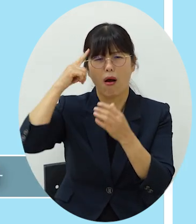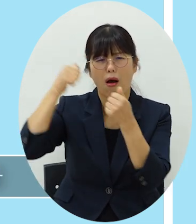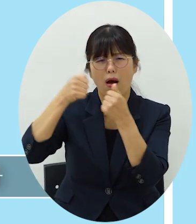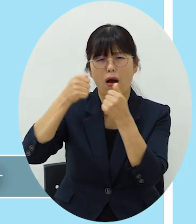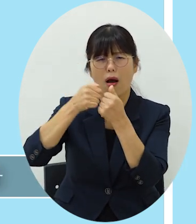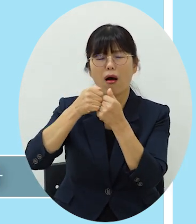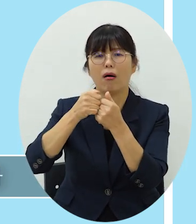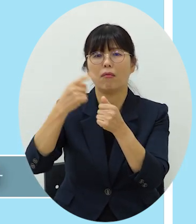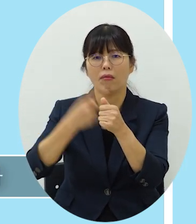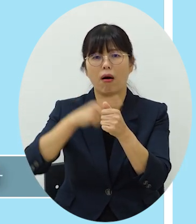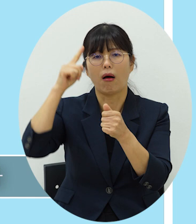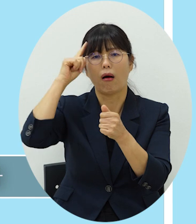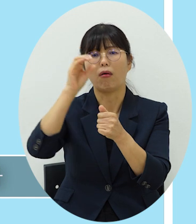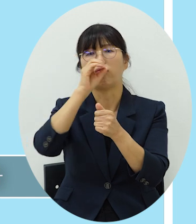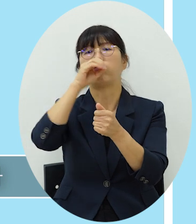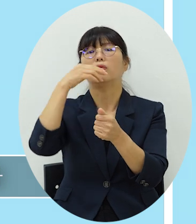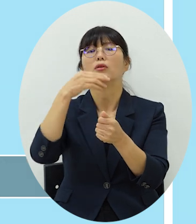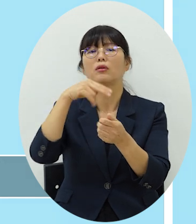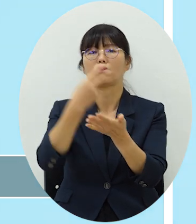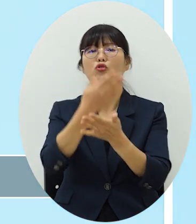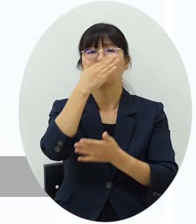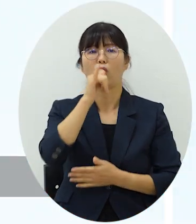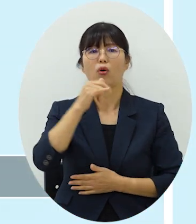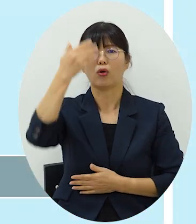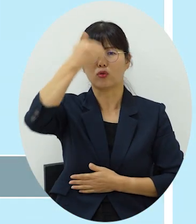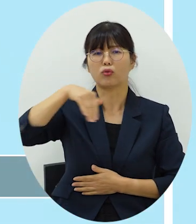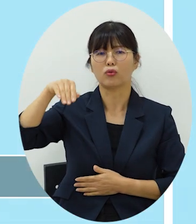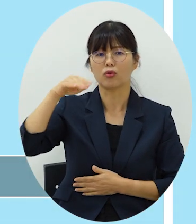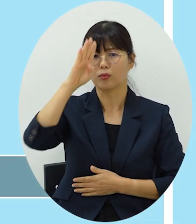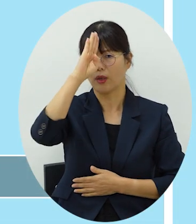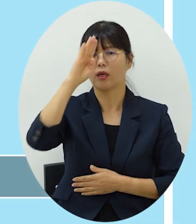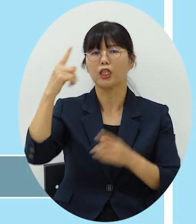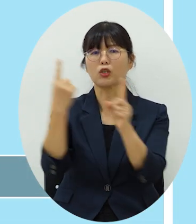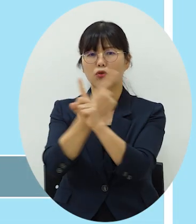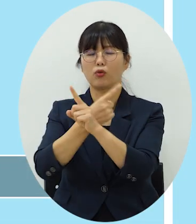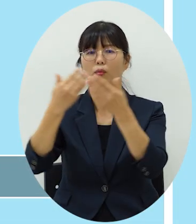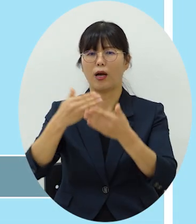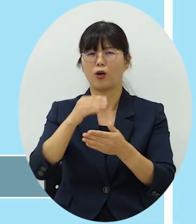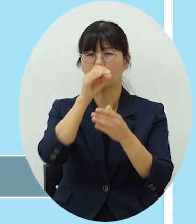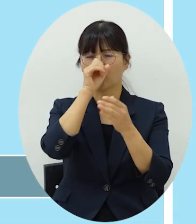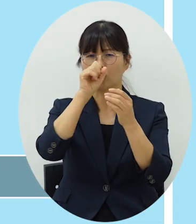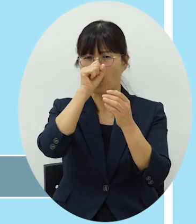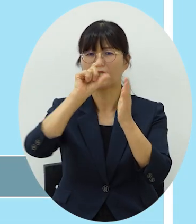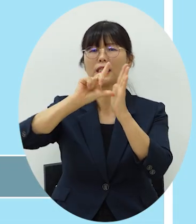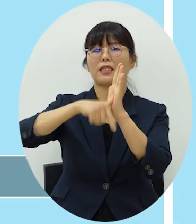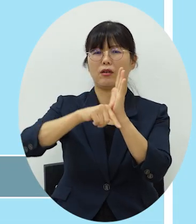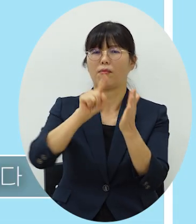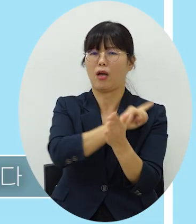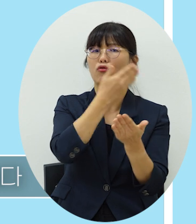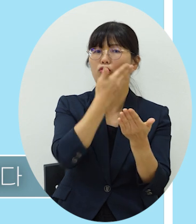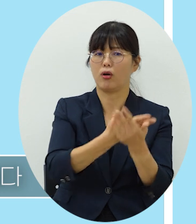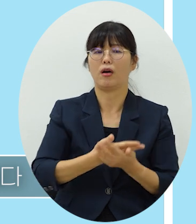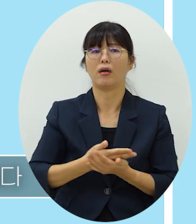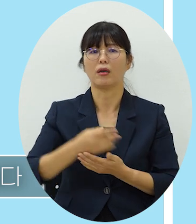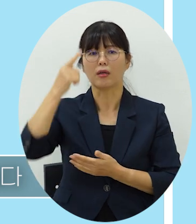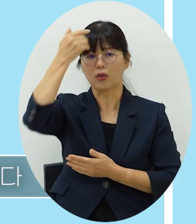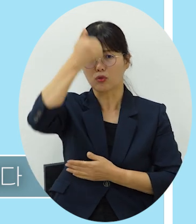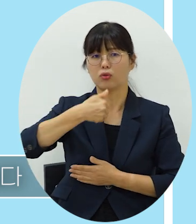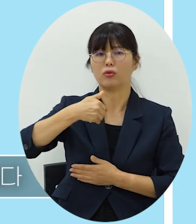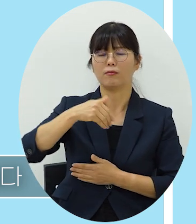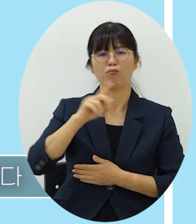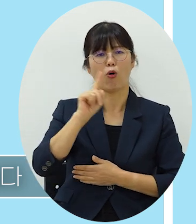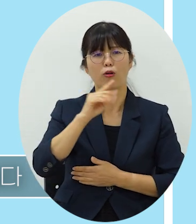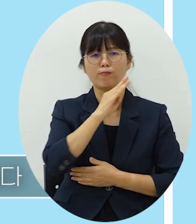지속되다가 의식이 떨어지기도 합니다. 뇌졸중은 치료에 있어서 골든타임이 매우 중요합니다. 뇌졸중이